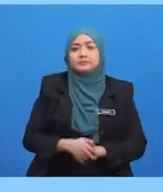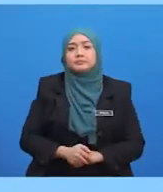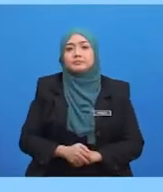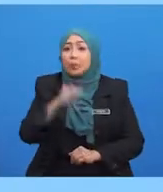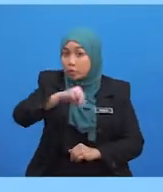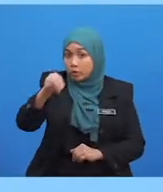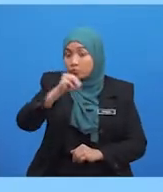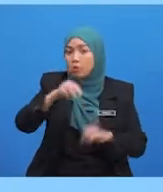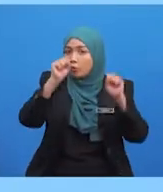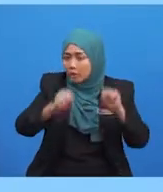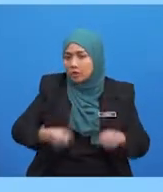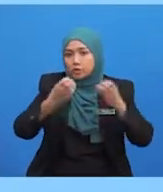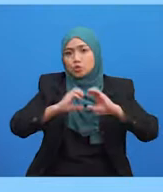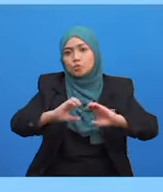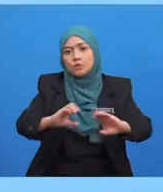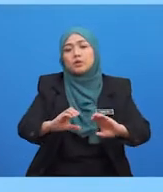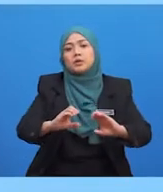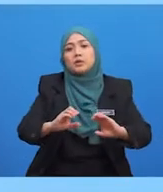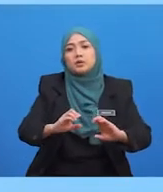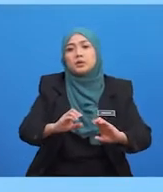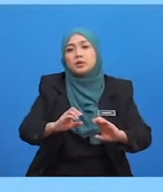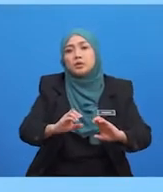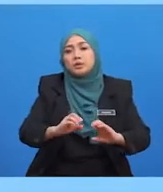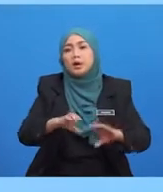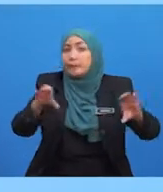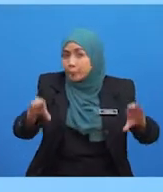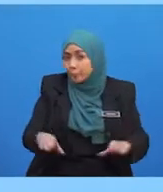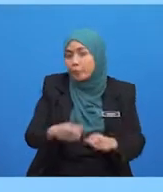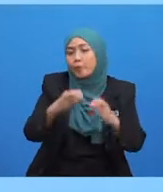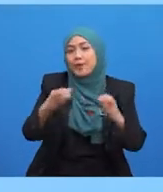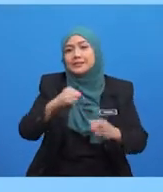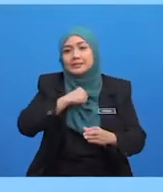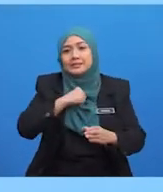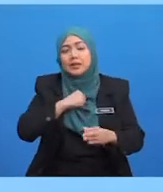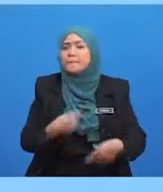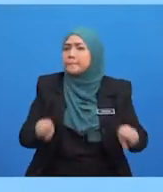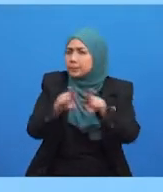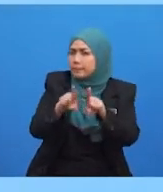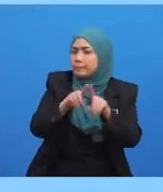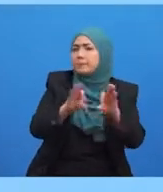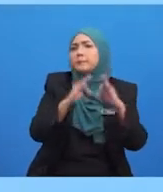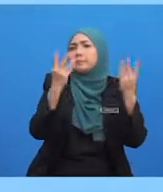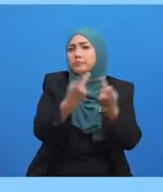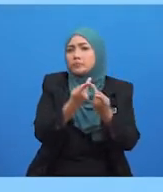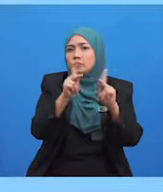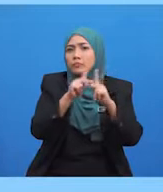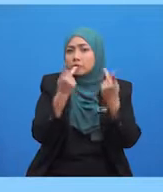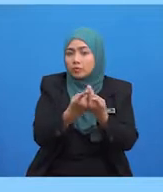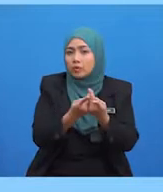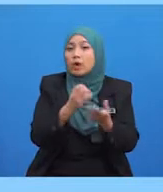Murid-murid bolehlah cuba resepi donat ini di rumah bersama keluarga atau rakan